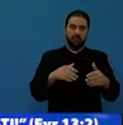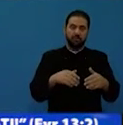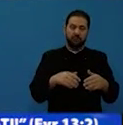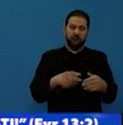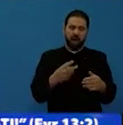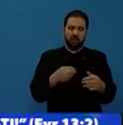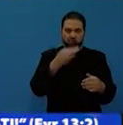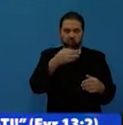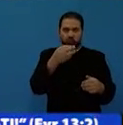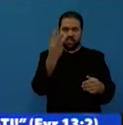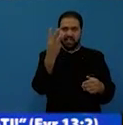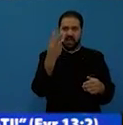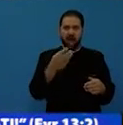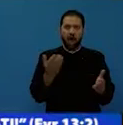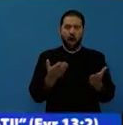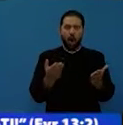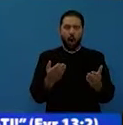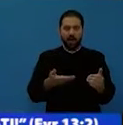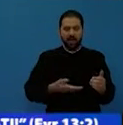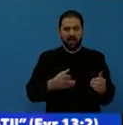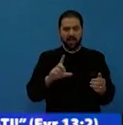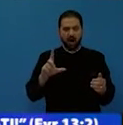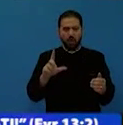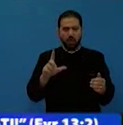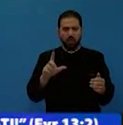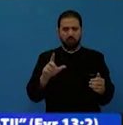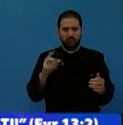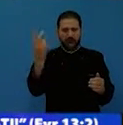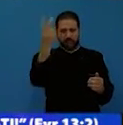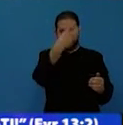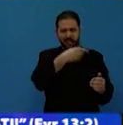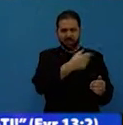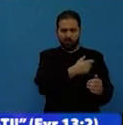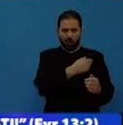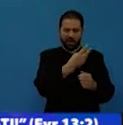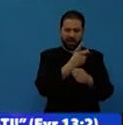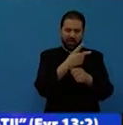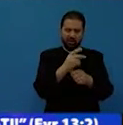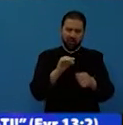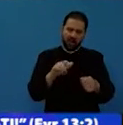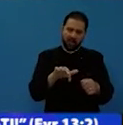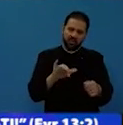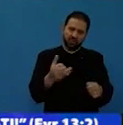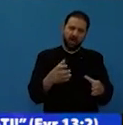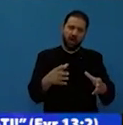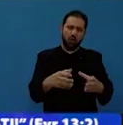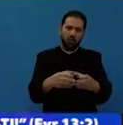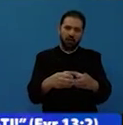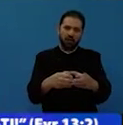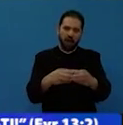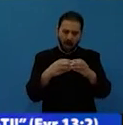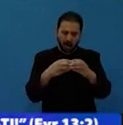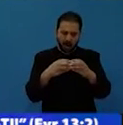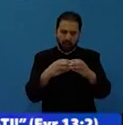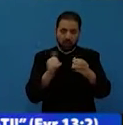spunea părintele Paisie, din această ascultare, s-a dus să bea apa din acel vas, numai că vasul